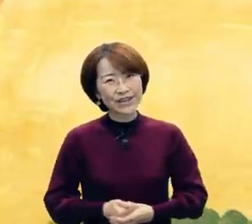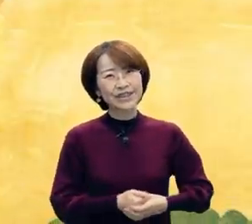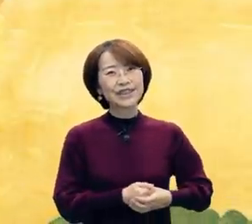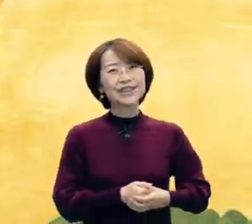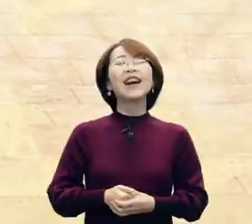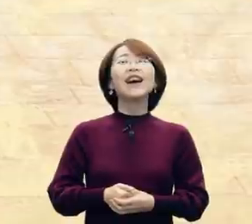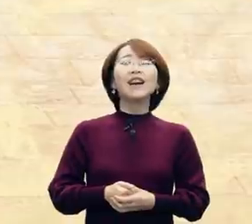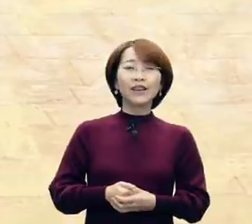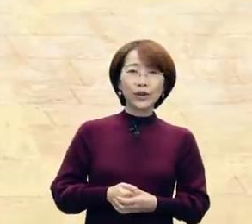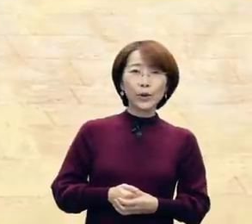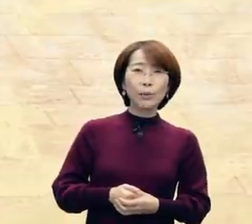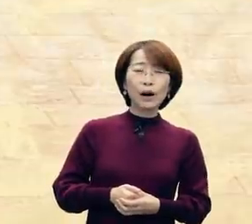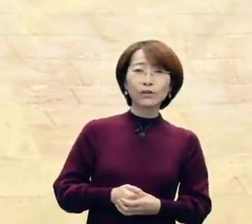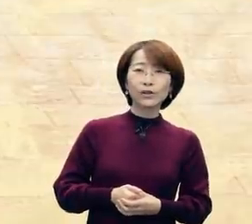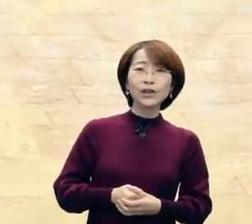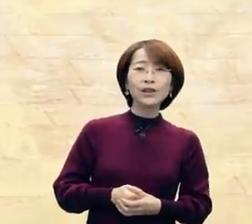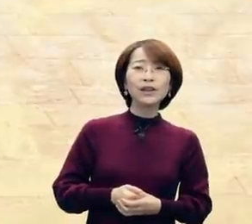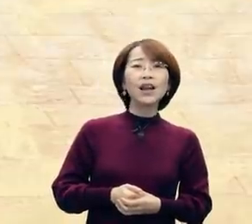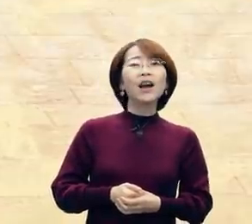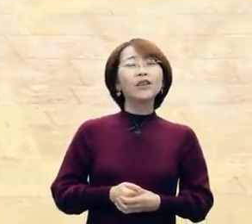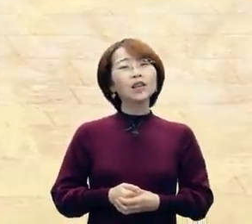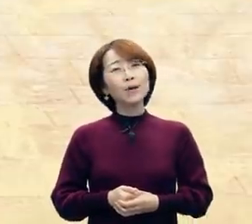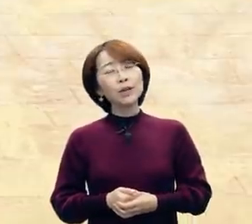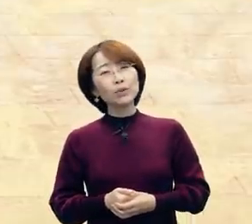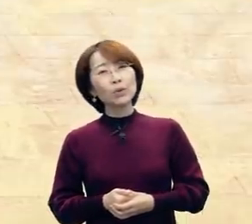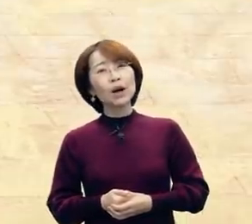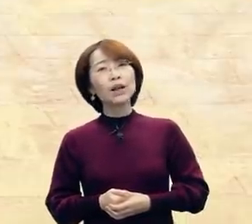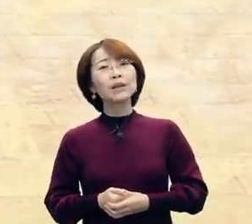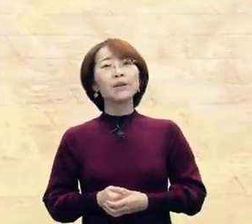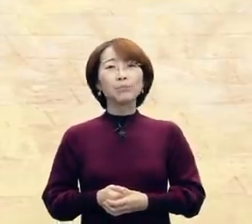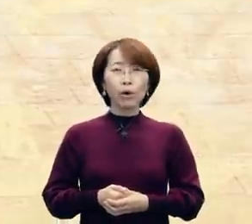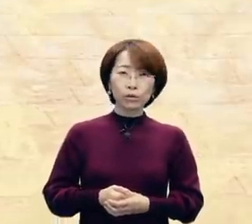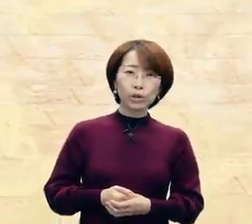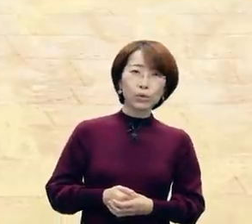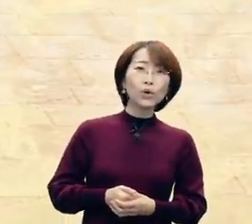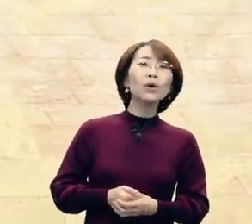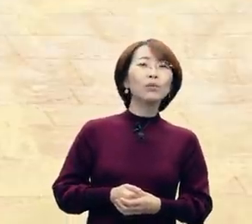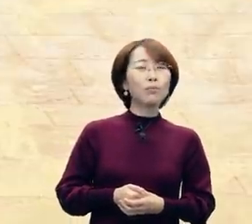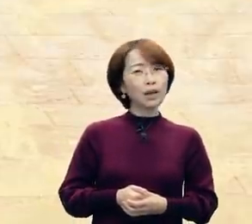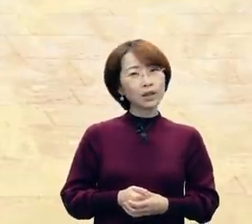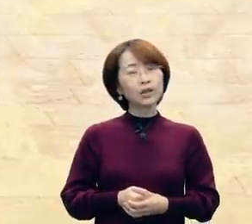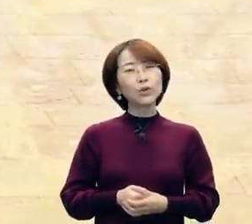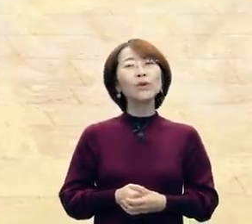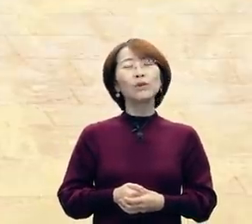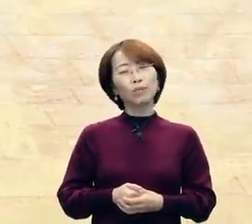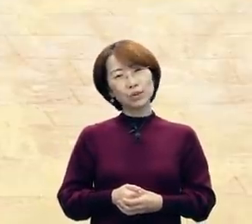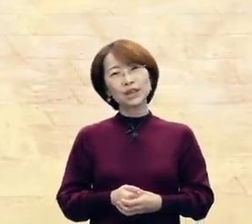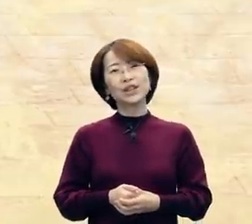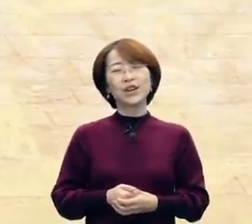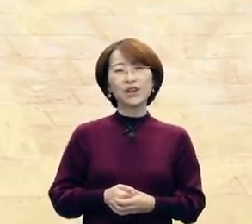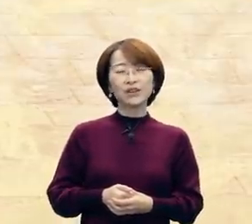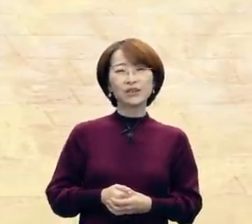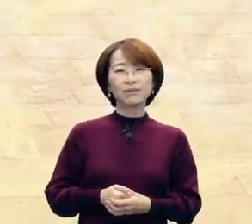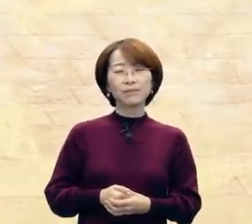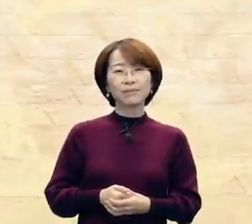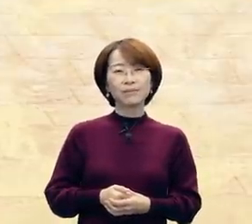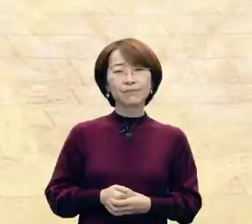도와주었어요. 그리고 바울은 3일 동안 먹지도 마시지도